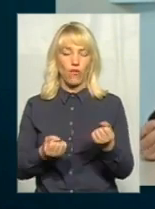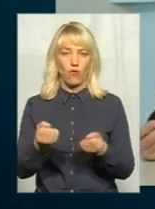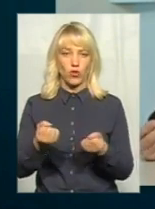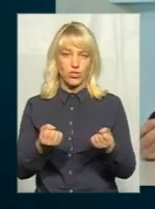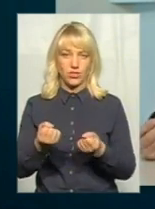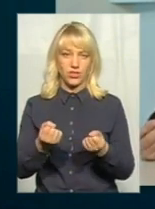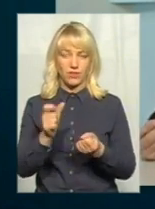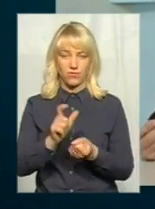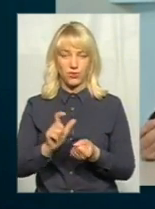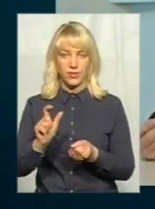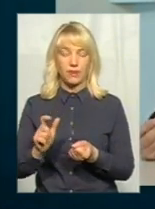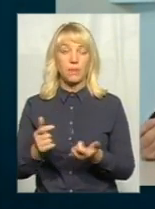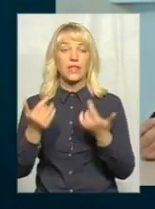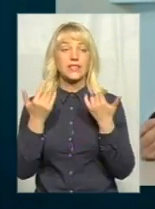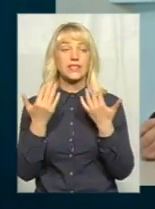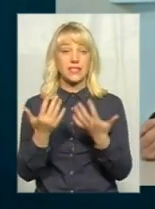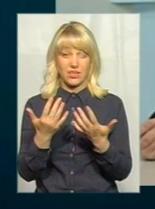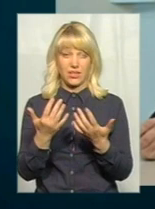фактично цифра